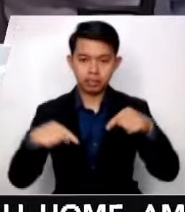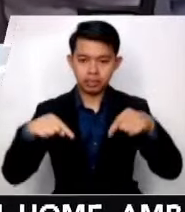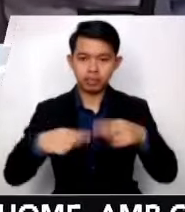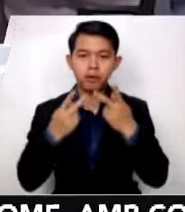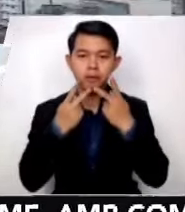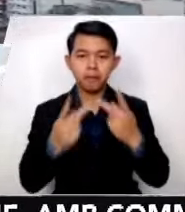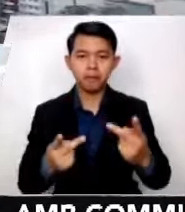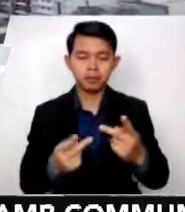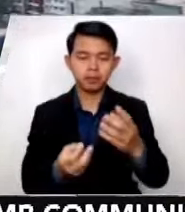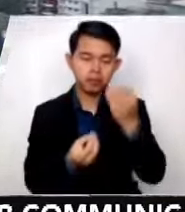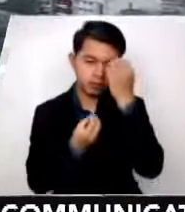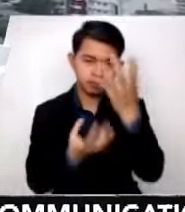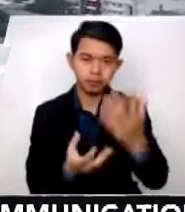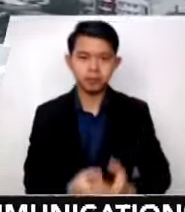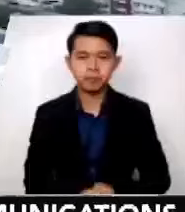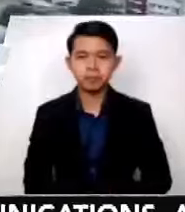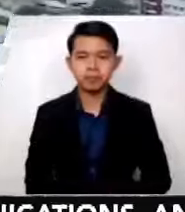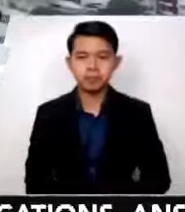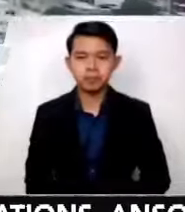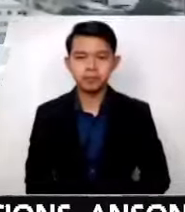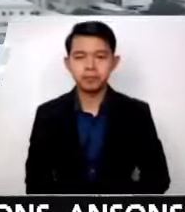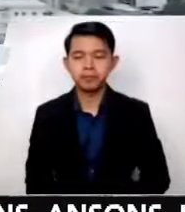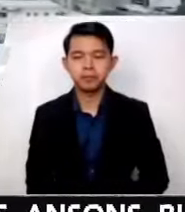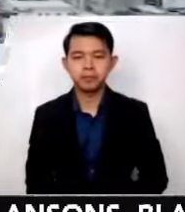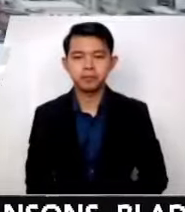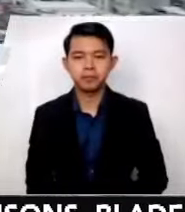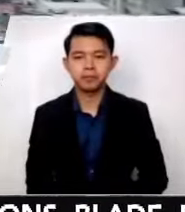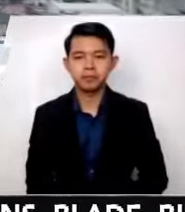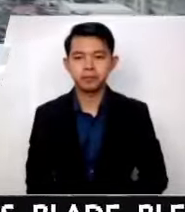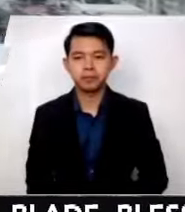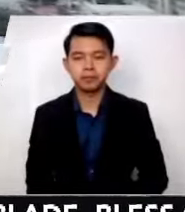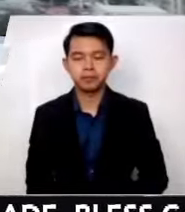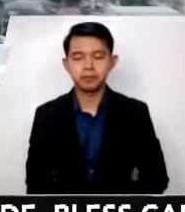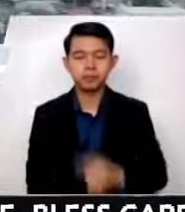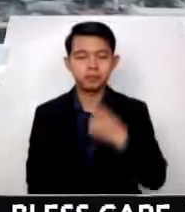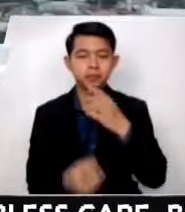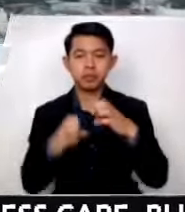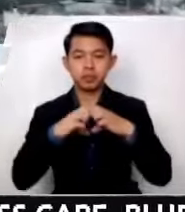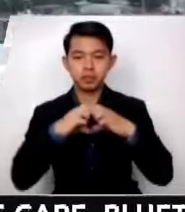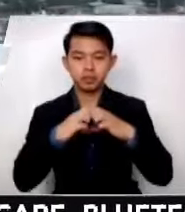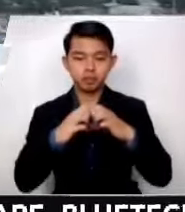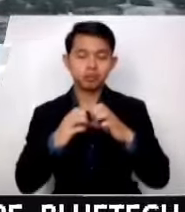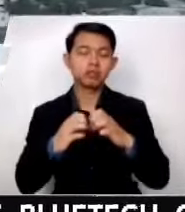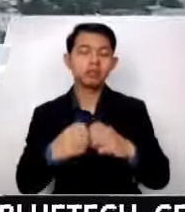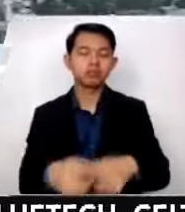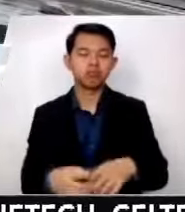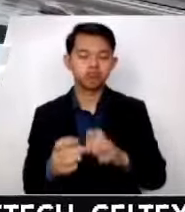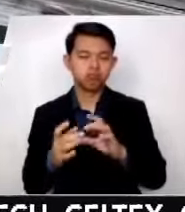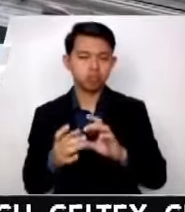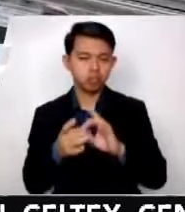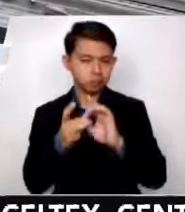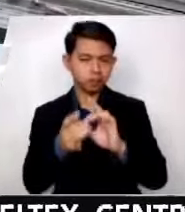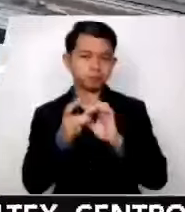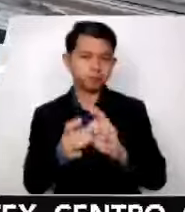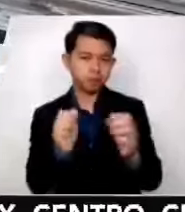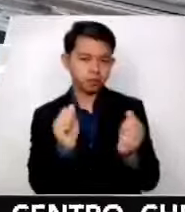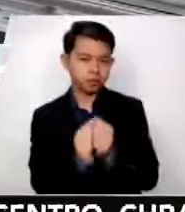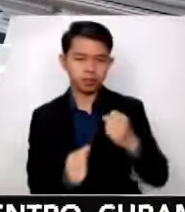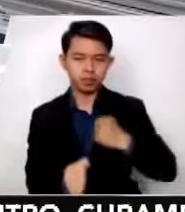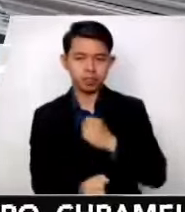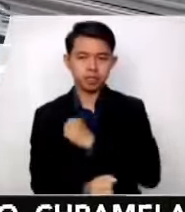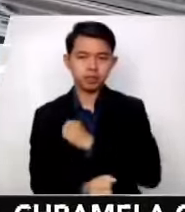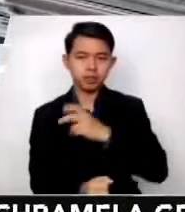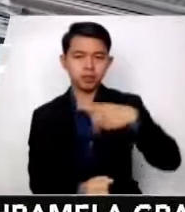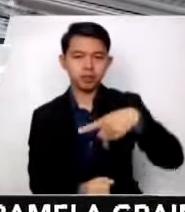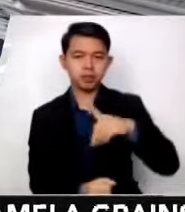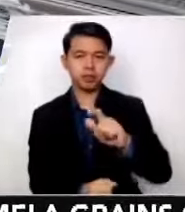information ayon sa GMA Network nakikipagugnayan na ito sa komite ni Senador Padilla at kinumpirmang magpadala ito ng